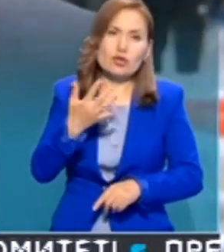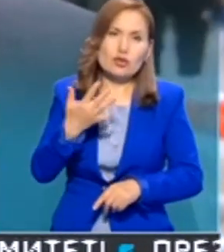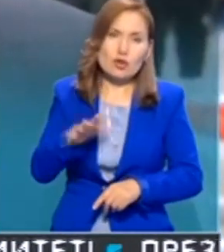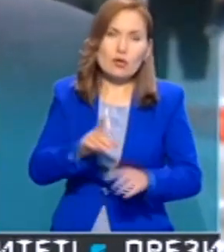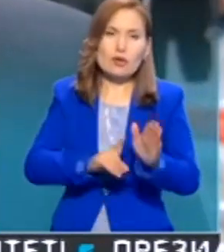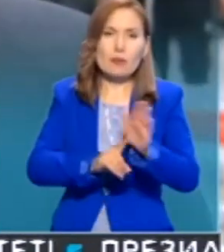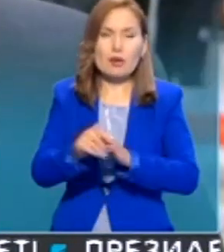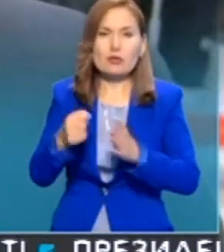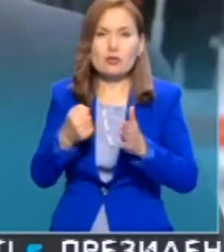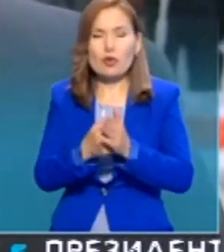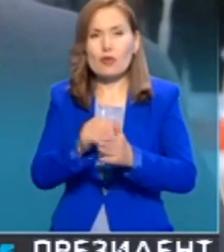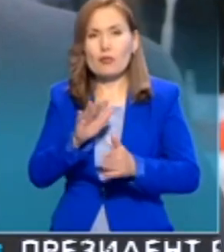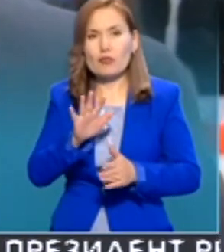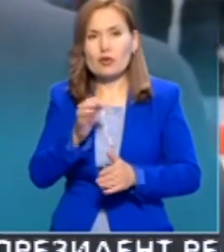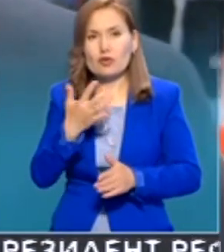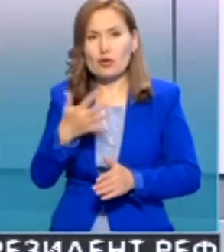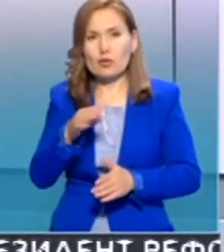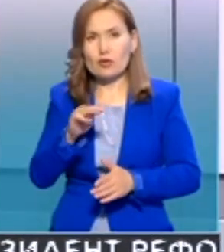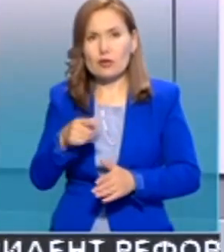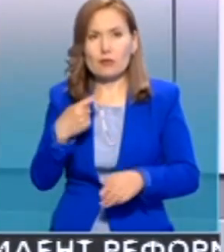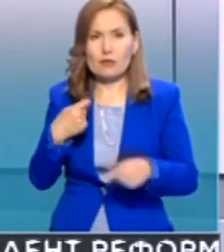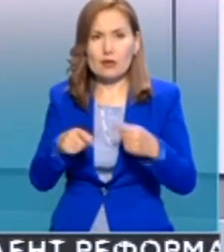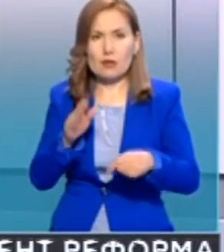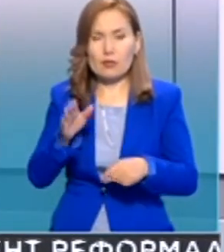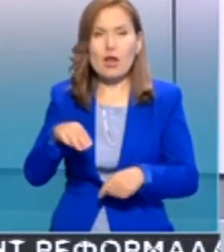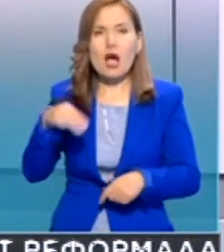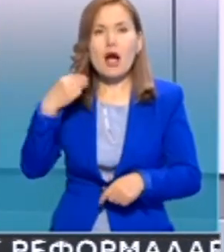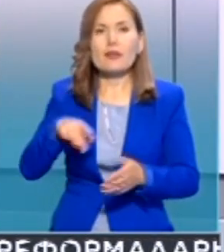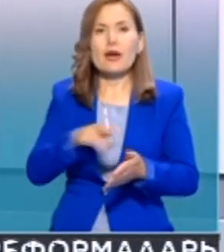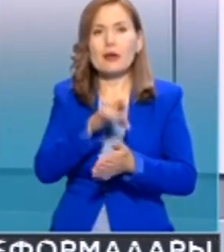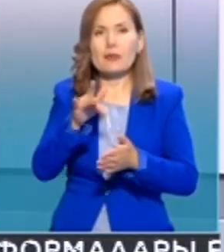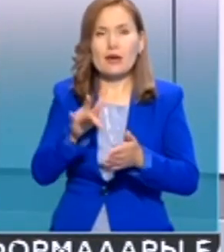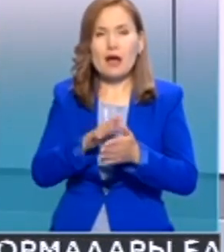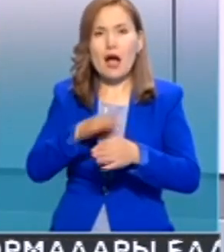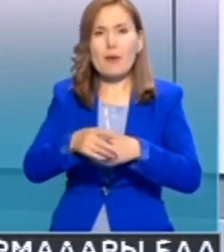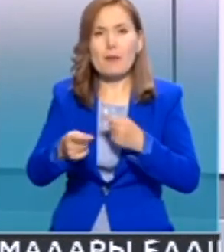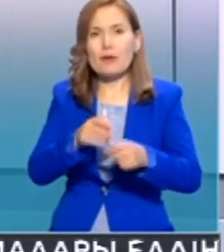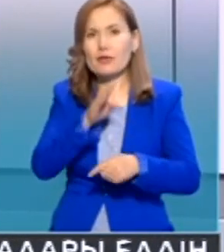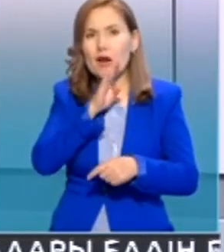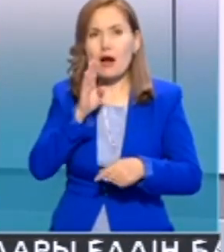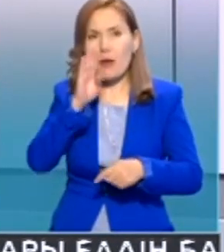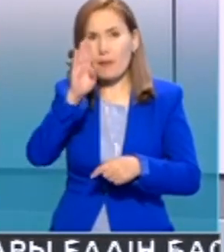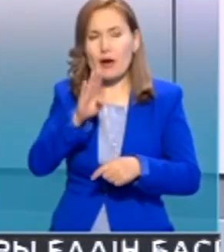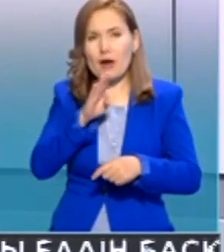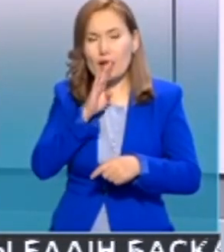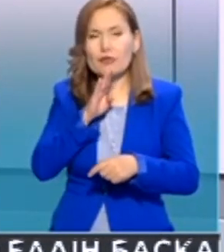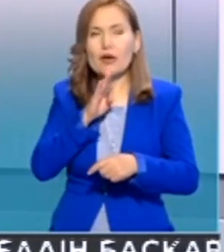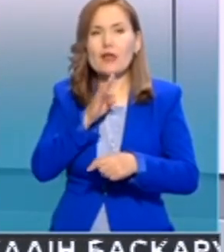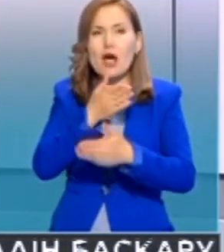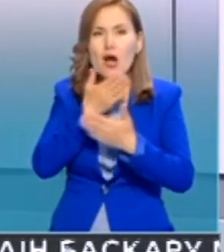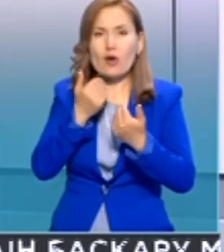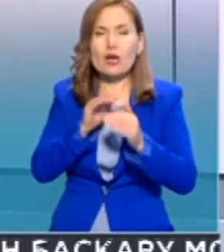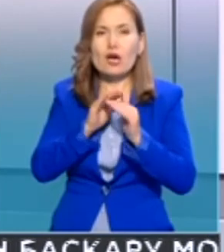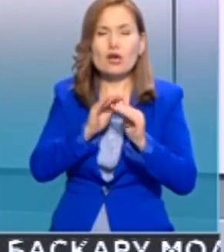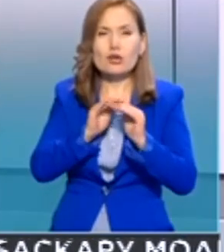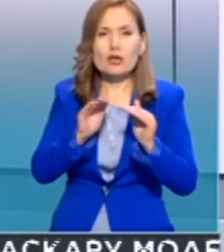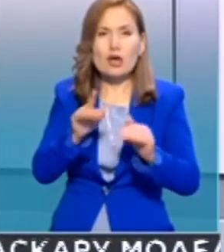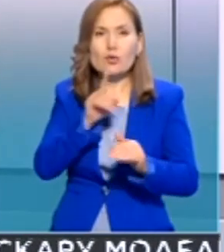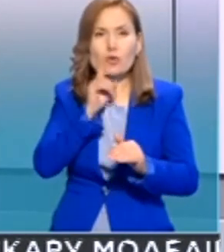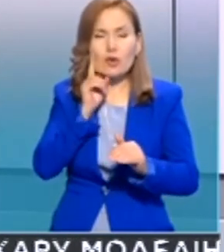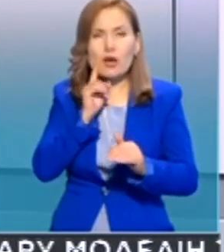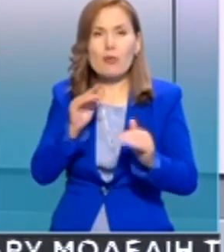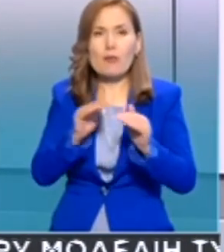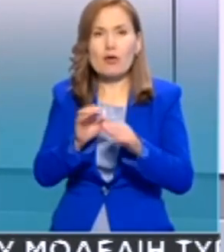жаңа 15% құрайды, одан аспау керек. Түркістан қаласының әкімдігі атана қамқорлығынсыз қалған жастарға берілуі тиіс